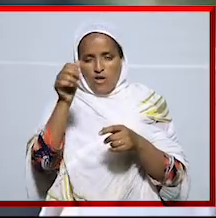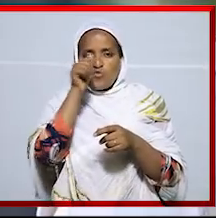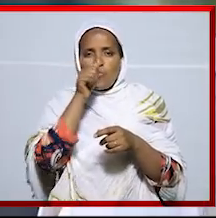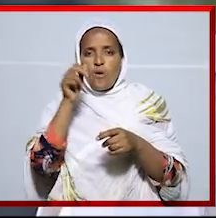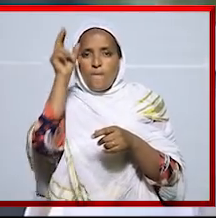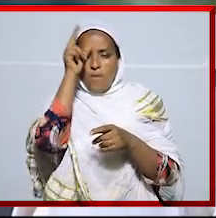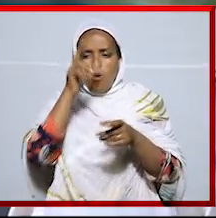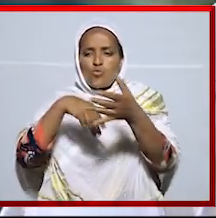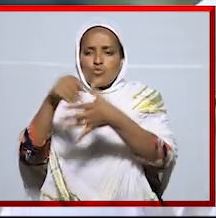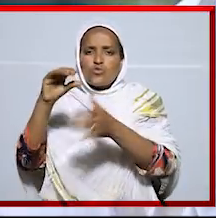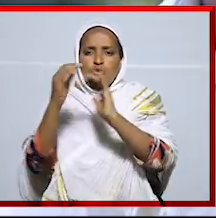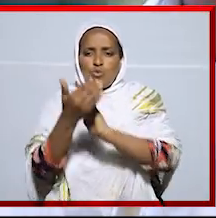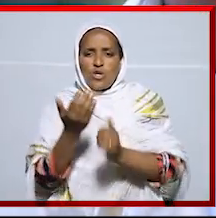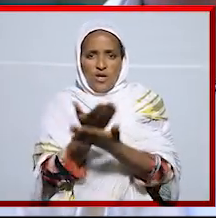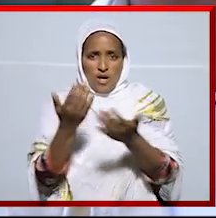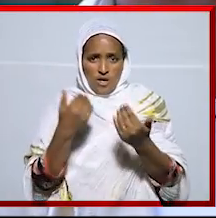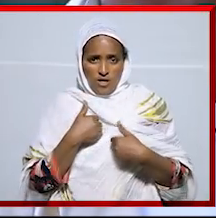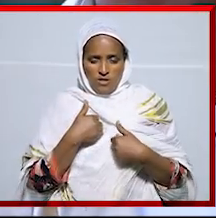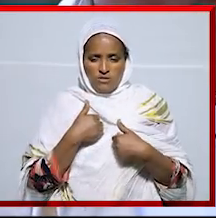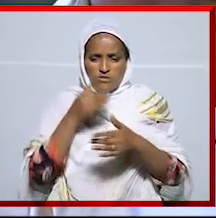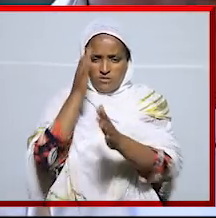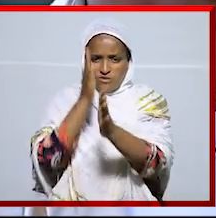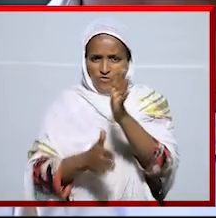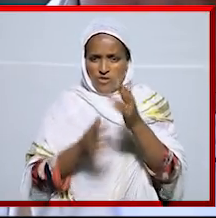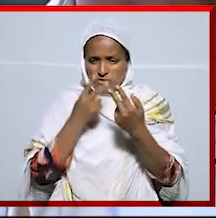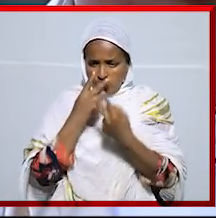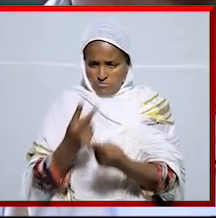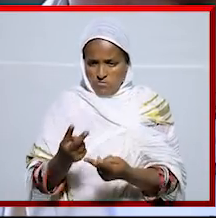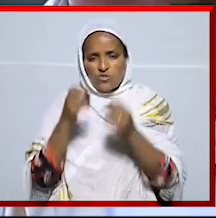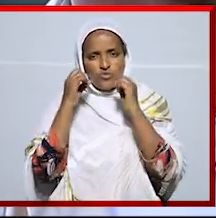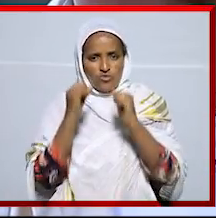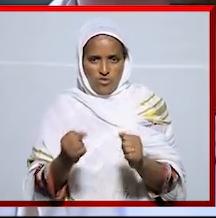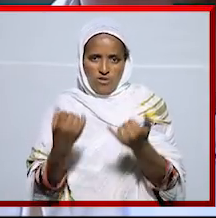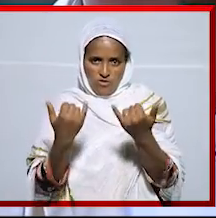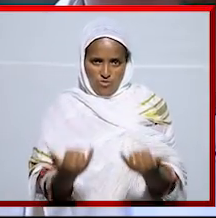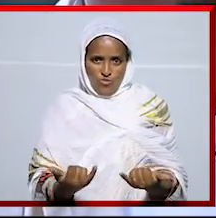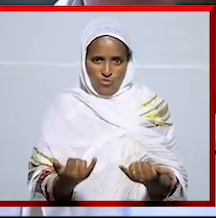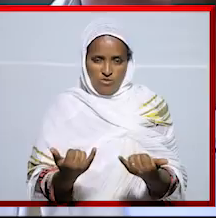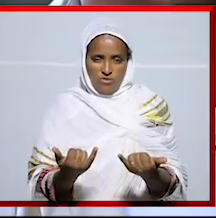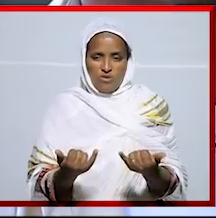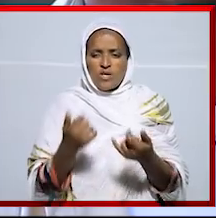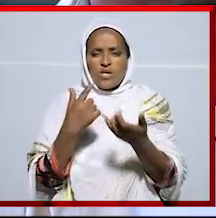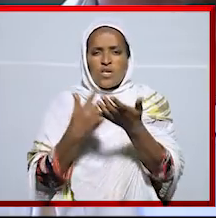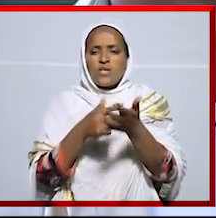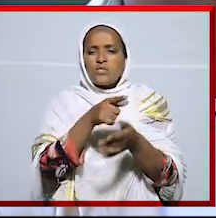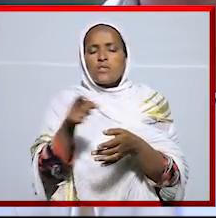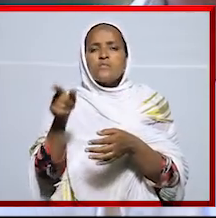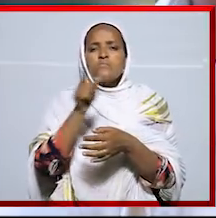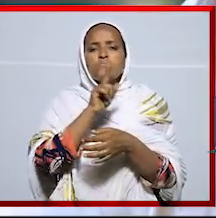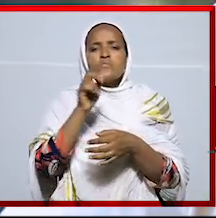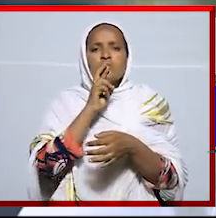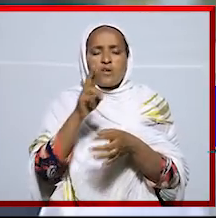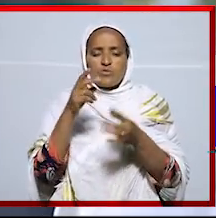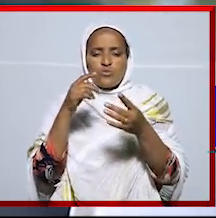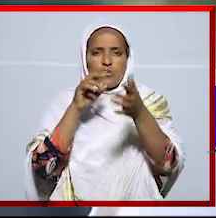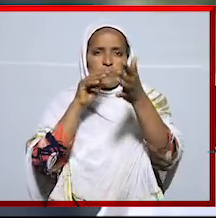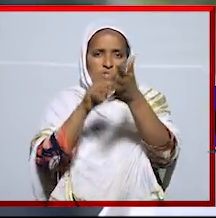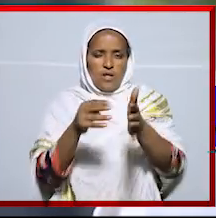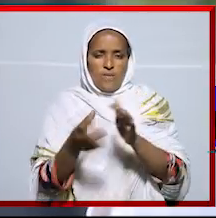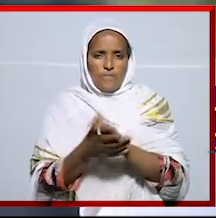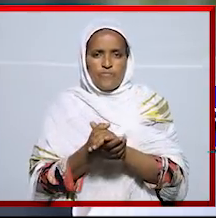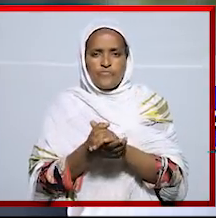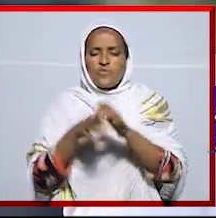ከባህል ኢትዮጵያዊ ባህል ውጪ የሆነ ነገር ሲከነውን ማየት ይቻላል። እነዚህ ምንድናቸው?